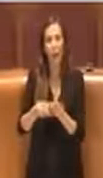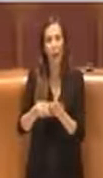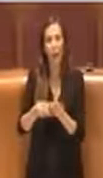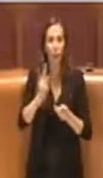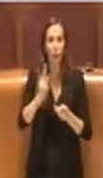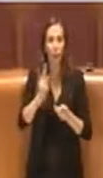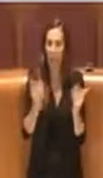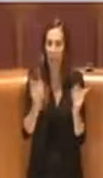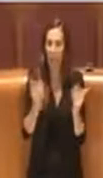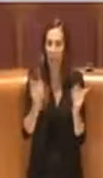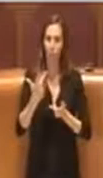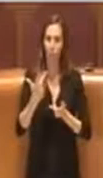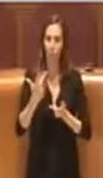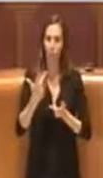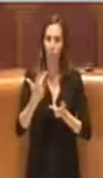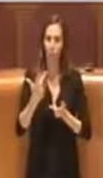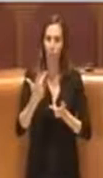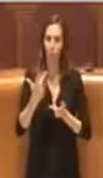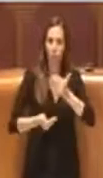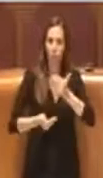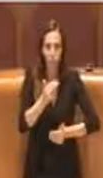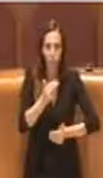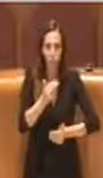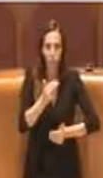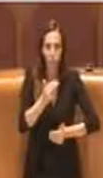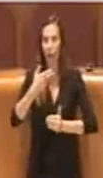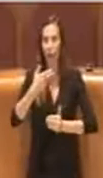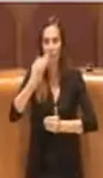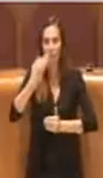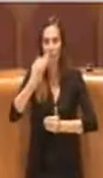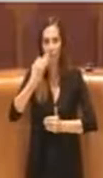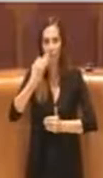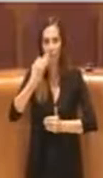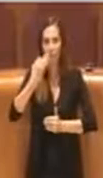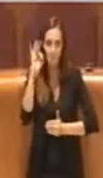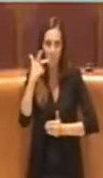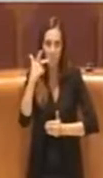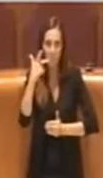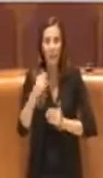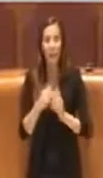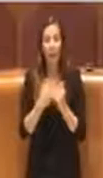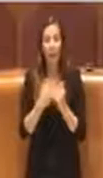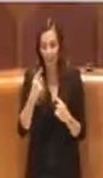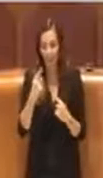più efficiente e più efficace rispetto a questo tipo di attività,